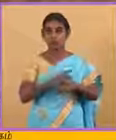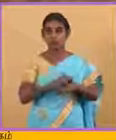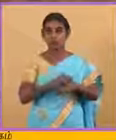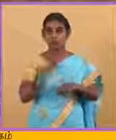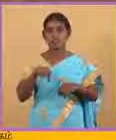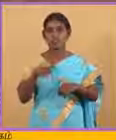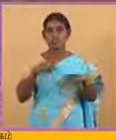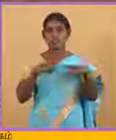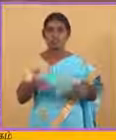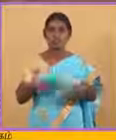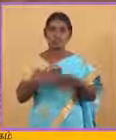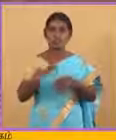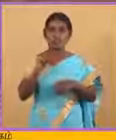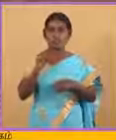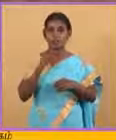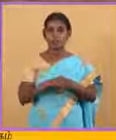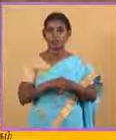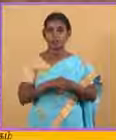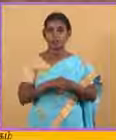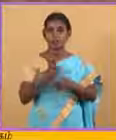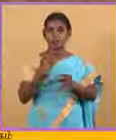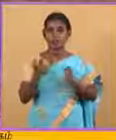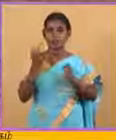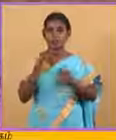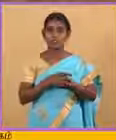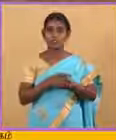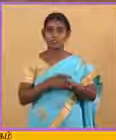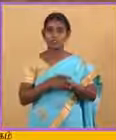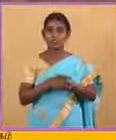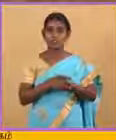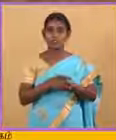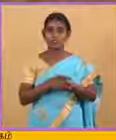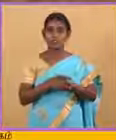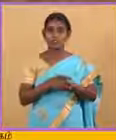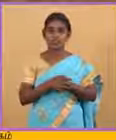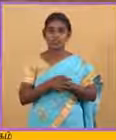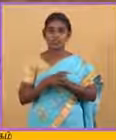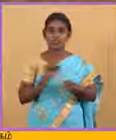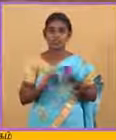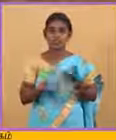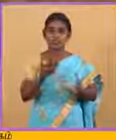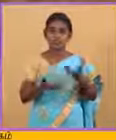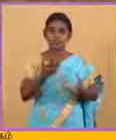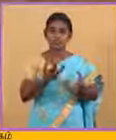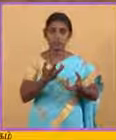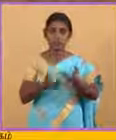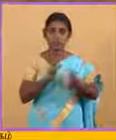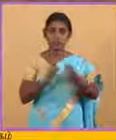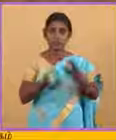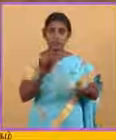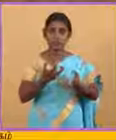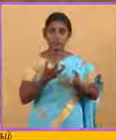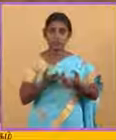வாழ மாட்டேன் என சொல்லிய மாத்திரத்தில் காட்டினுள் விறகை மூட்டி விறகை வைத்து தீ